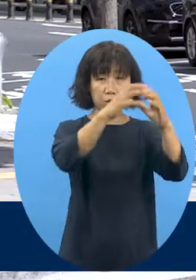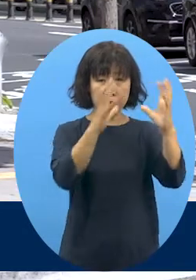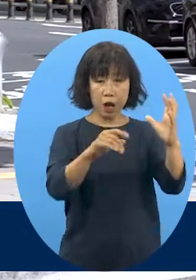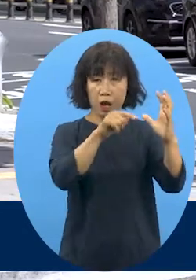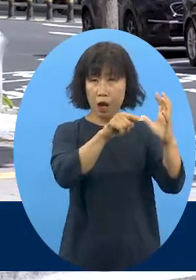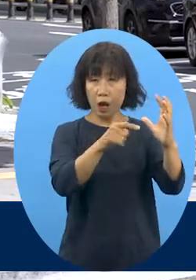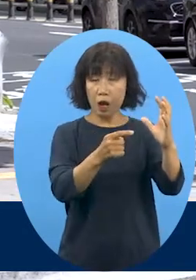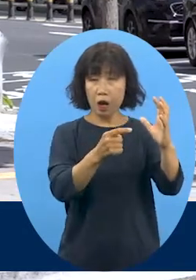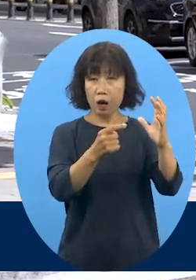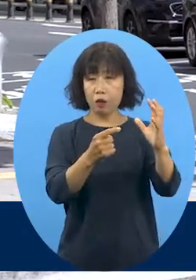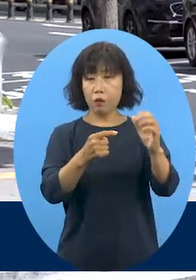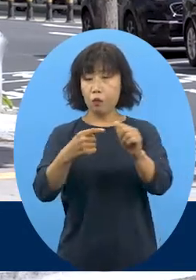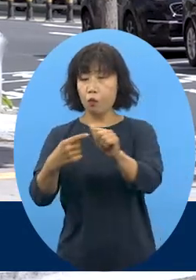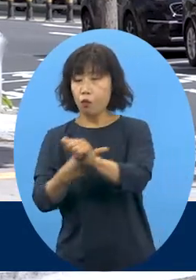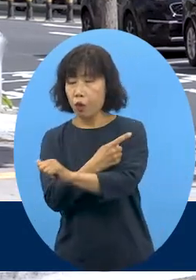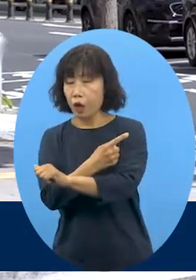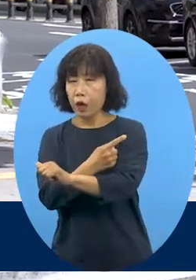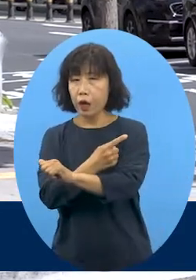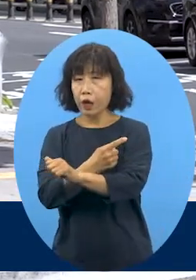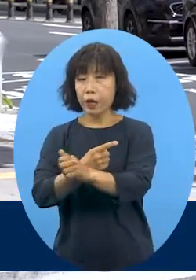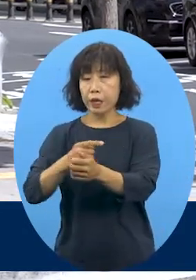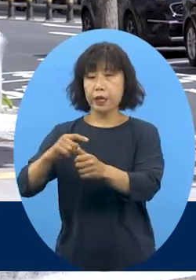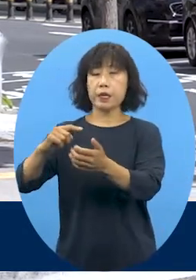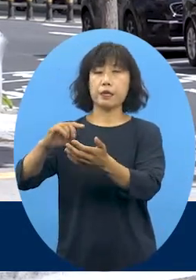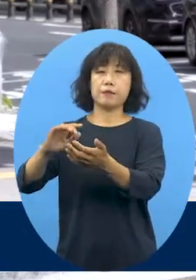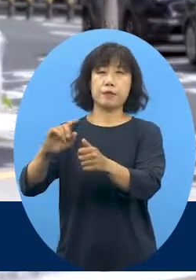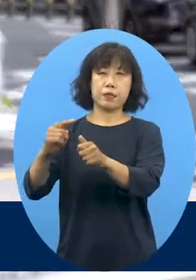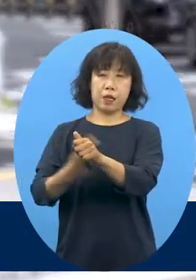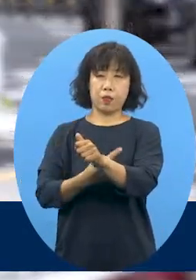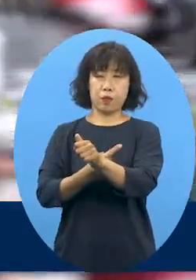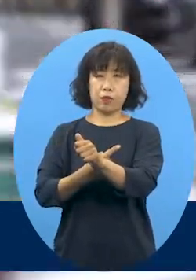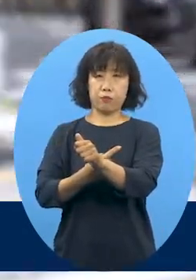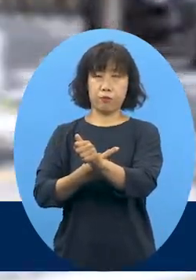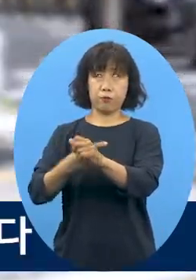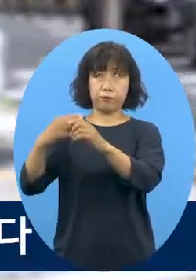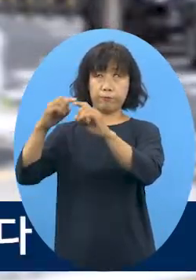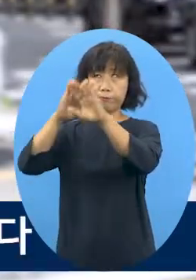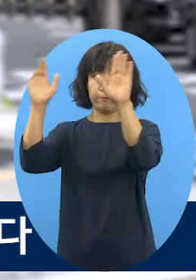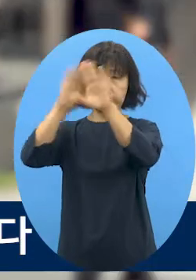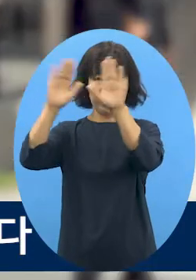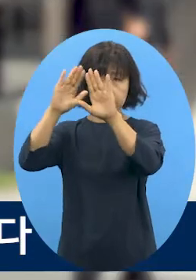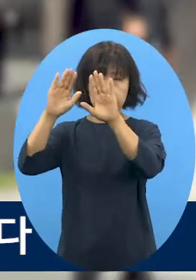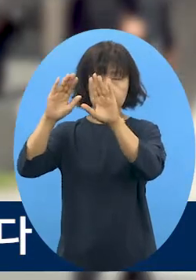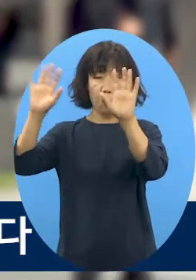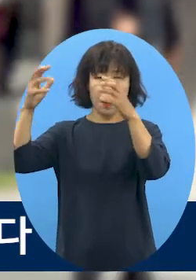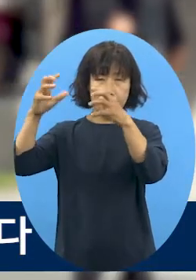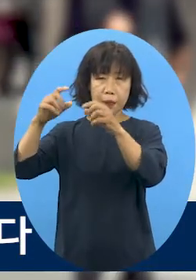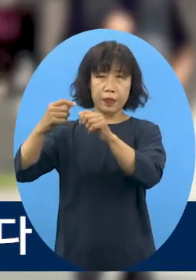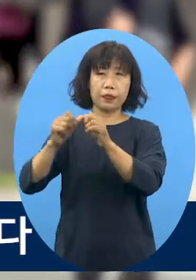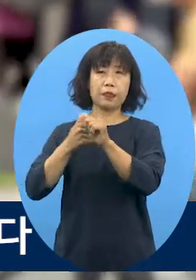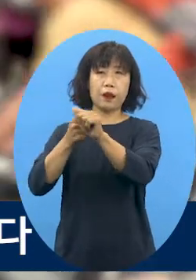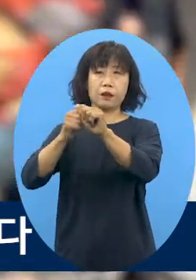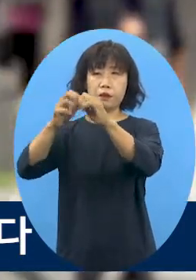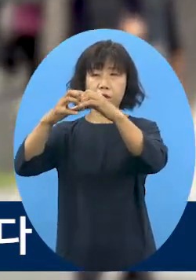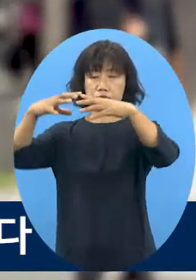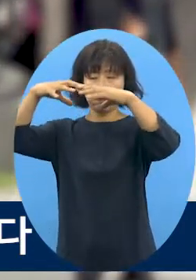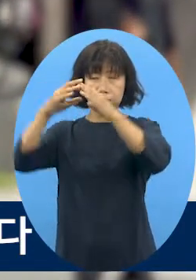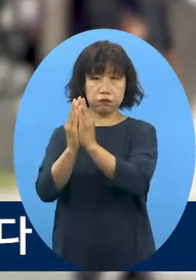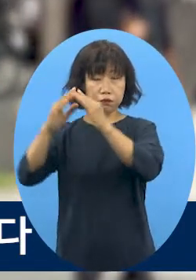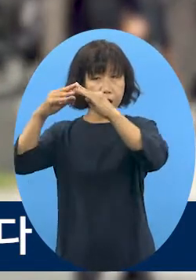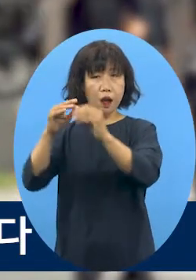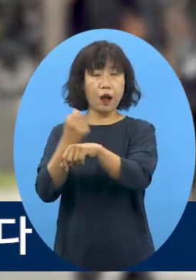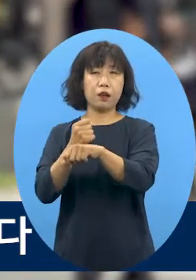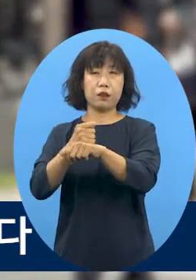기온과 구속의 따라 자동으로 개폐되는 방식의 스마트 그늘막 2개소를 시범 설치 에 총 100 61개 소의